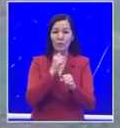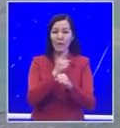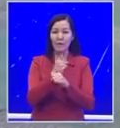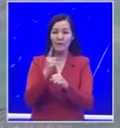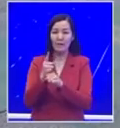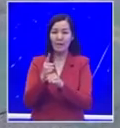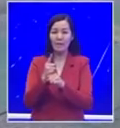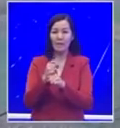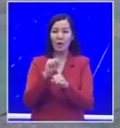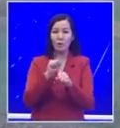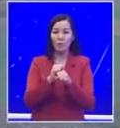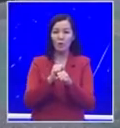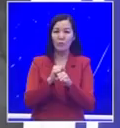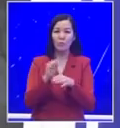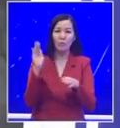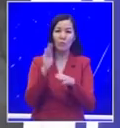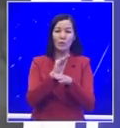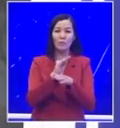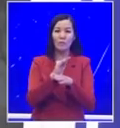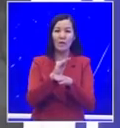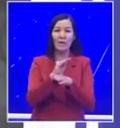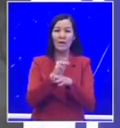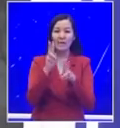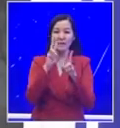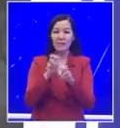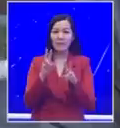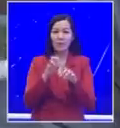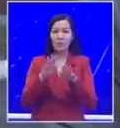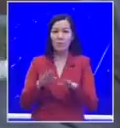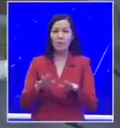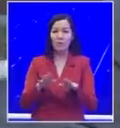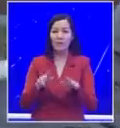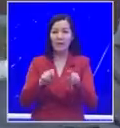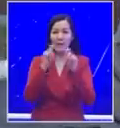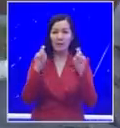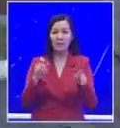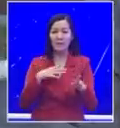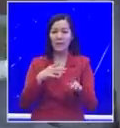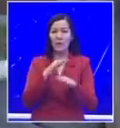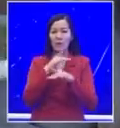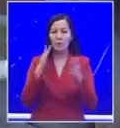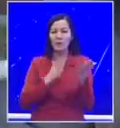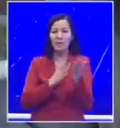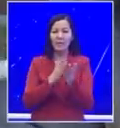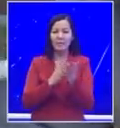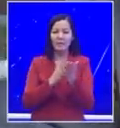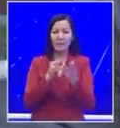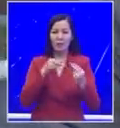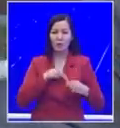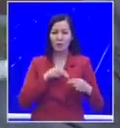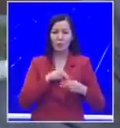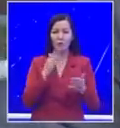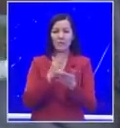аудан қалаларда қосымша санитарлық бекеттер жұмысы іске қосылды. Ол жерде көптеген қызметтер жұмыс атқарады,